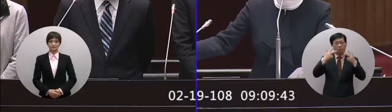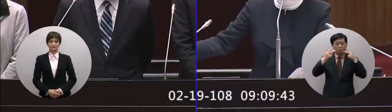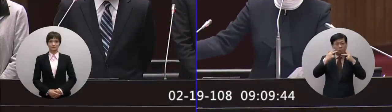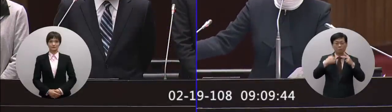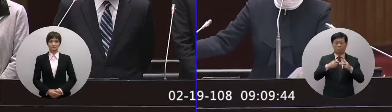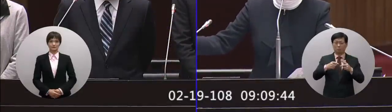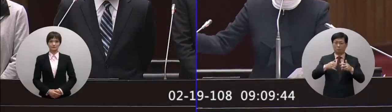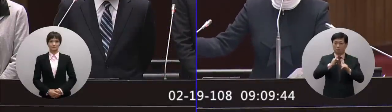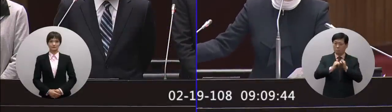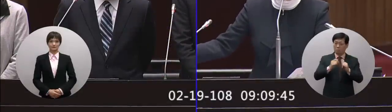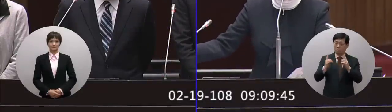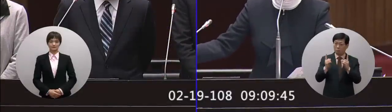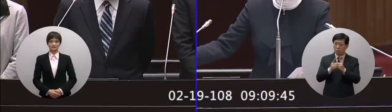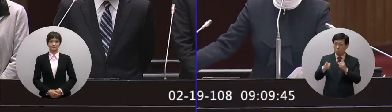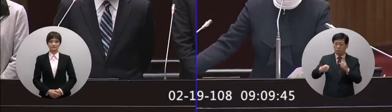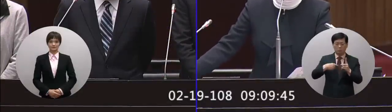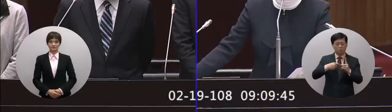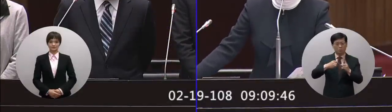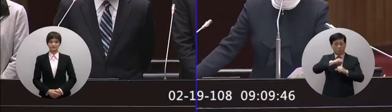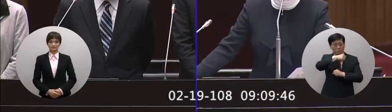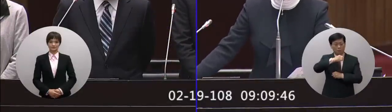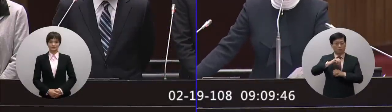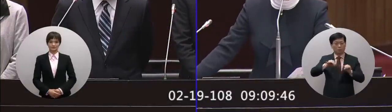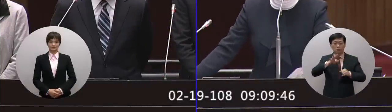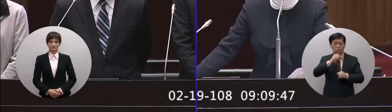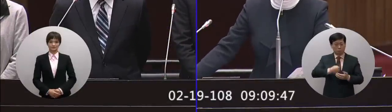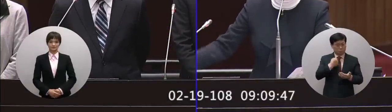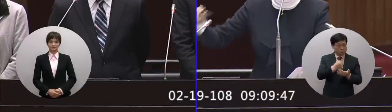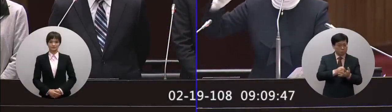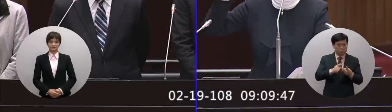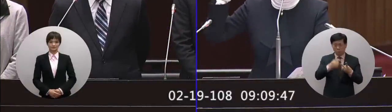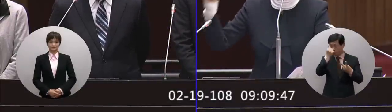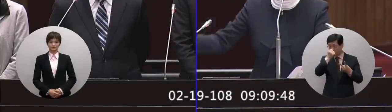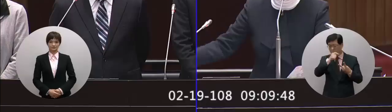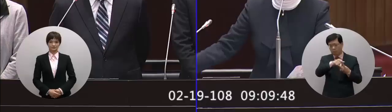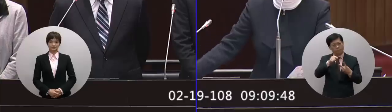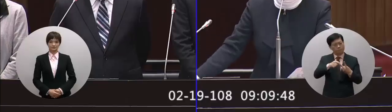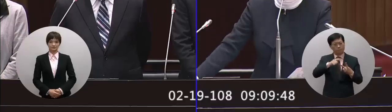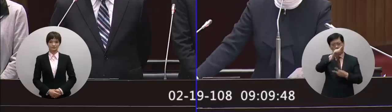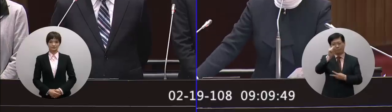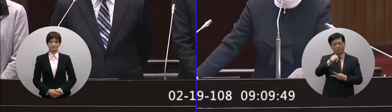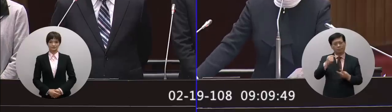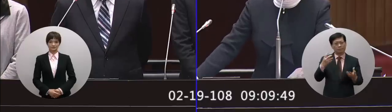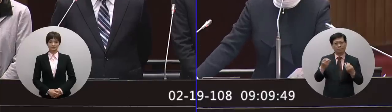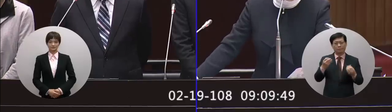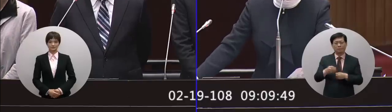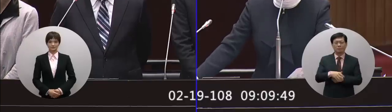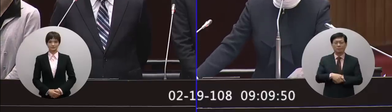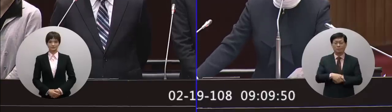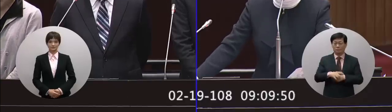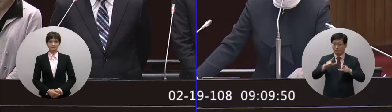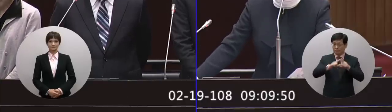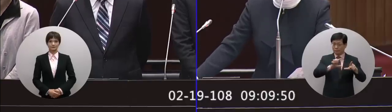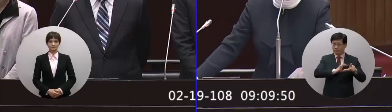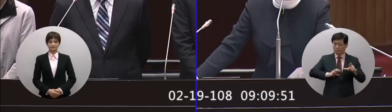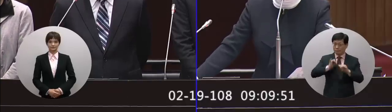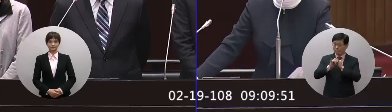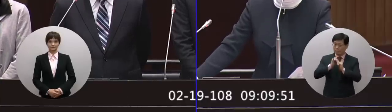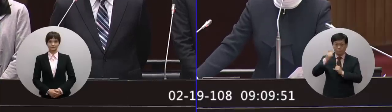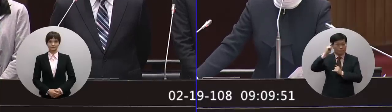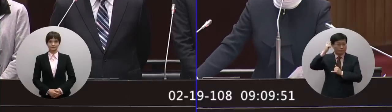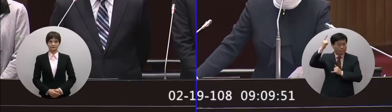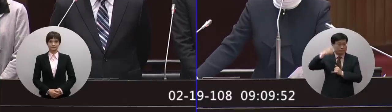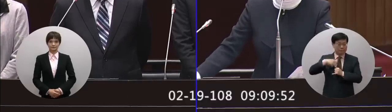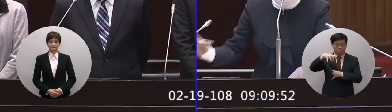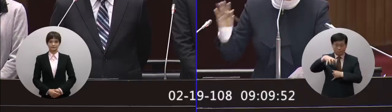是忠是奸，我们永远背负着很大的问号。所以大报社纪念碑的筹建